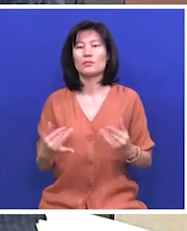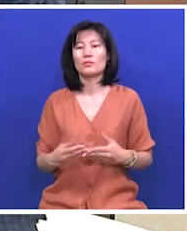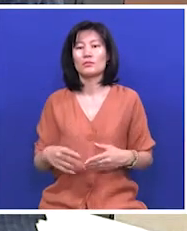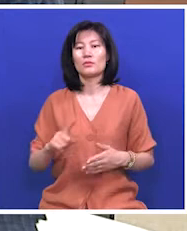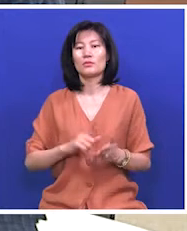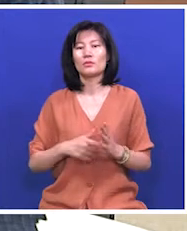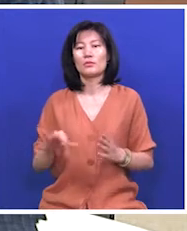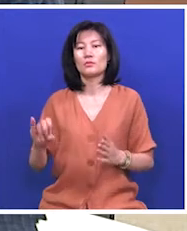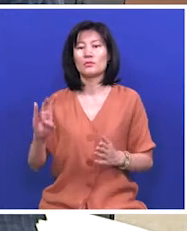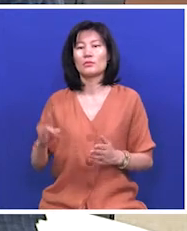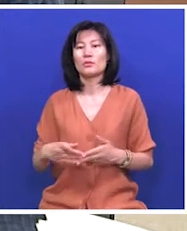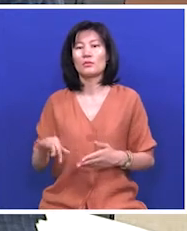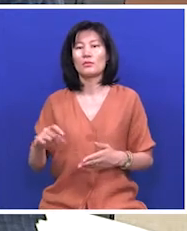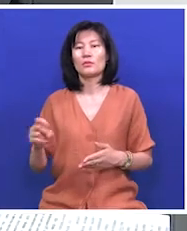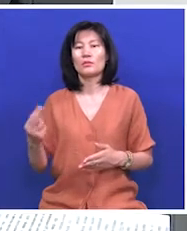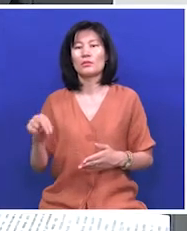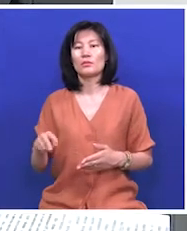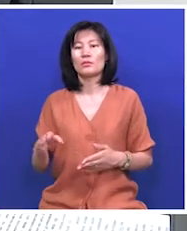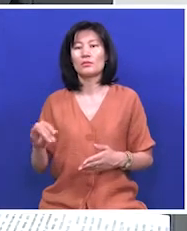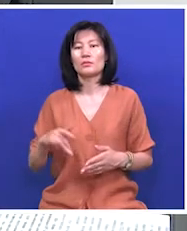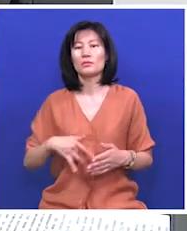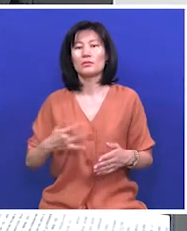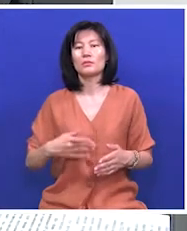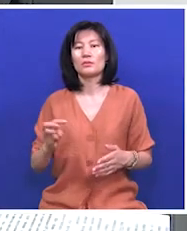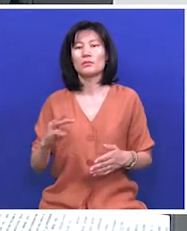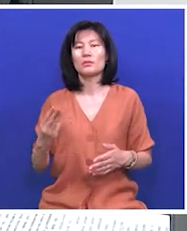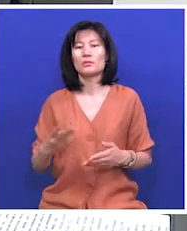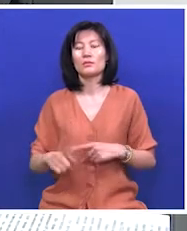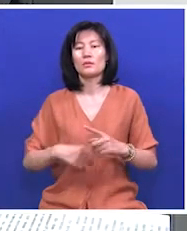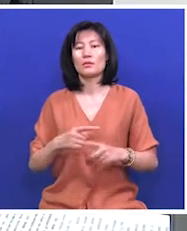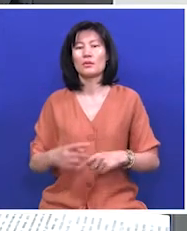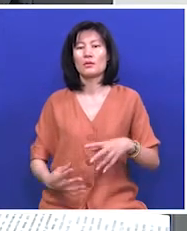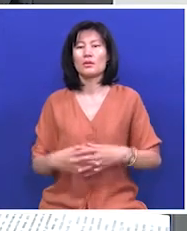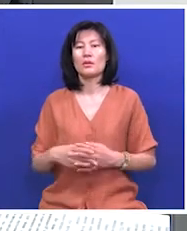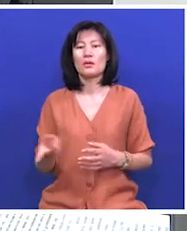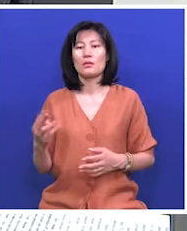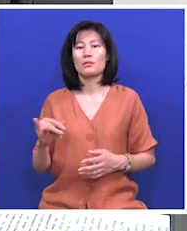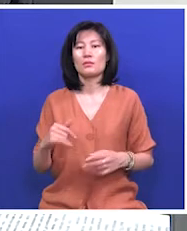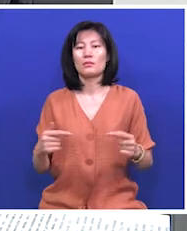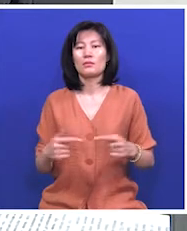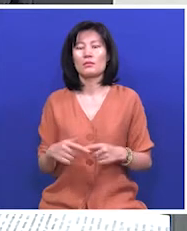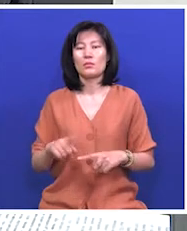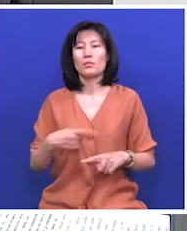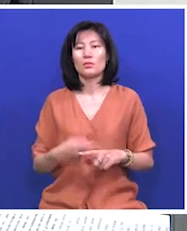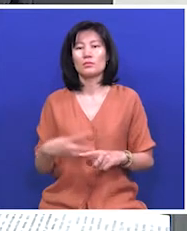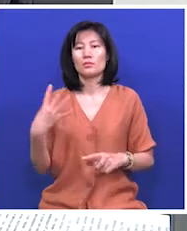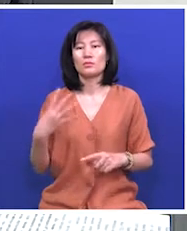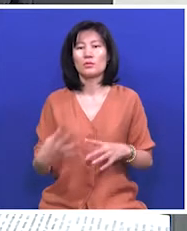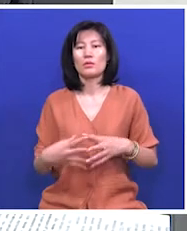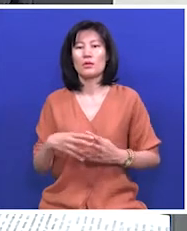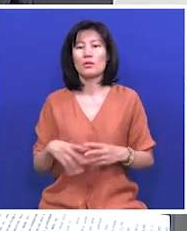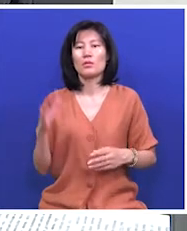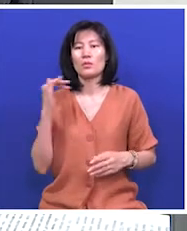негізінен бізде Жетісай, Мақтарал, Сарағаш, Келес аудандарында негізінен осы